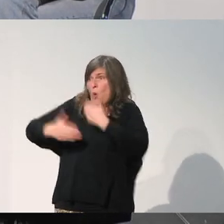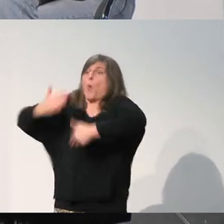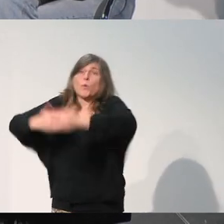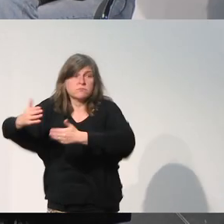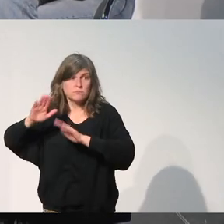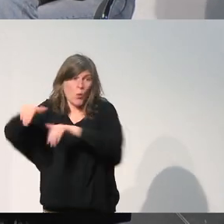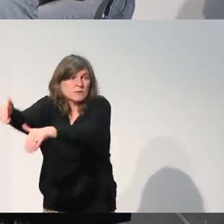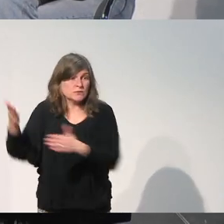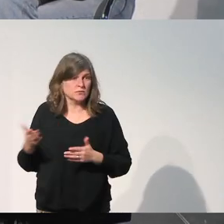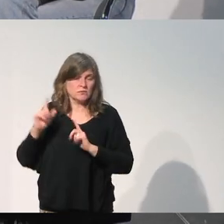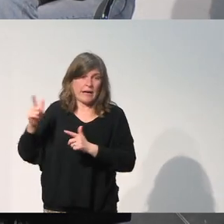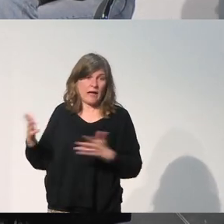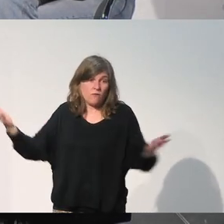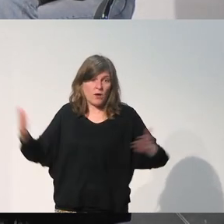quoi.